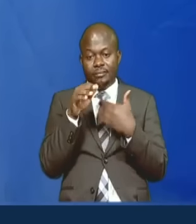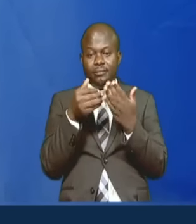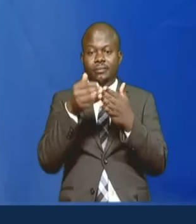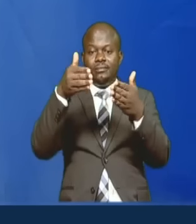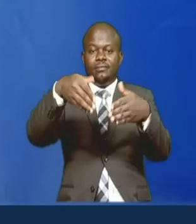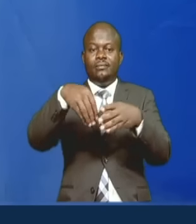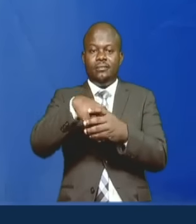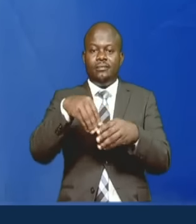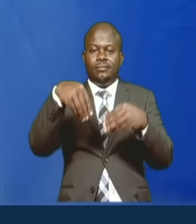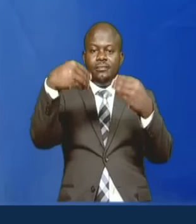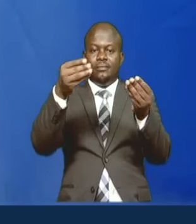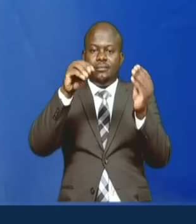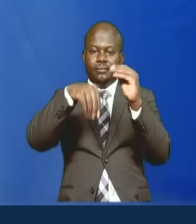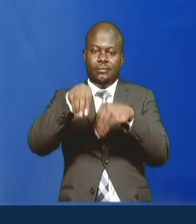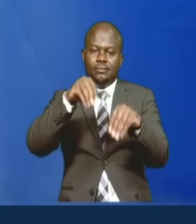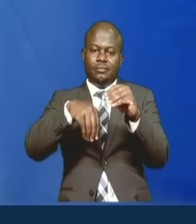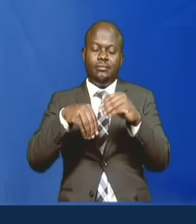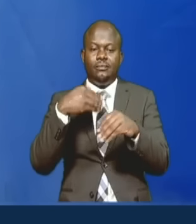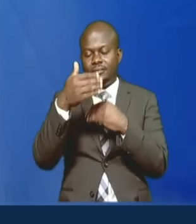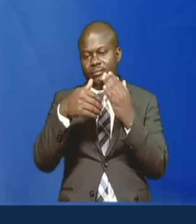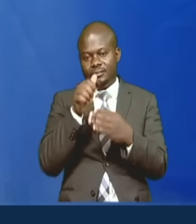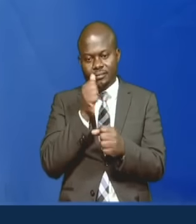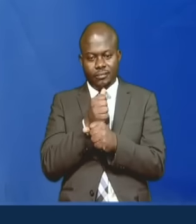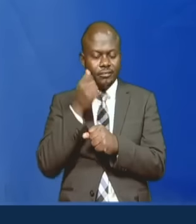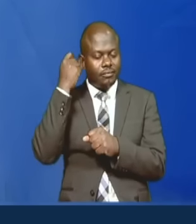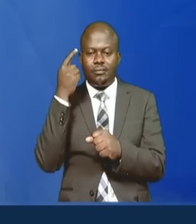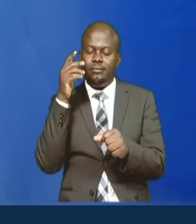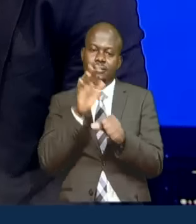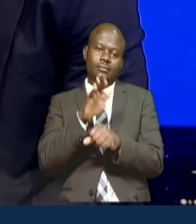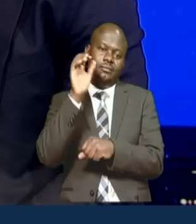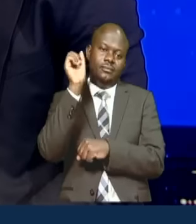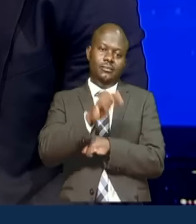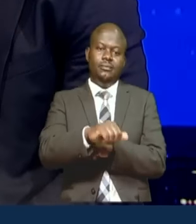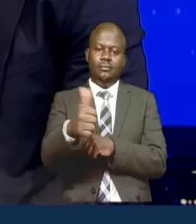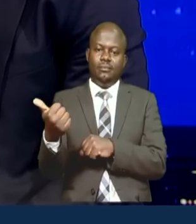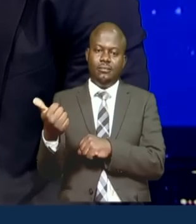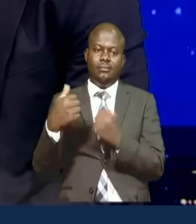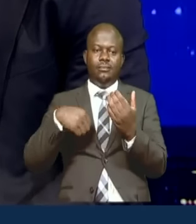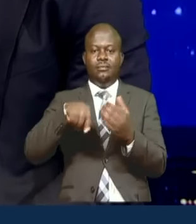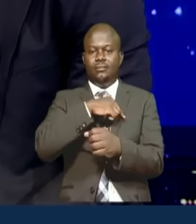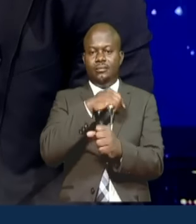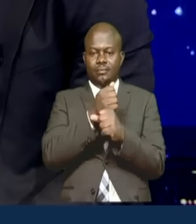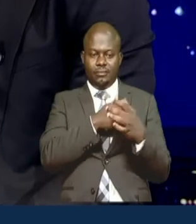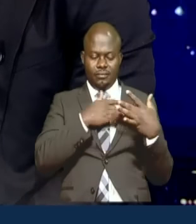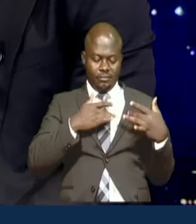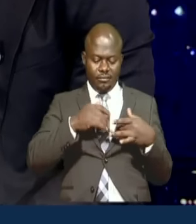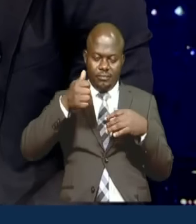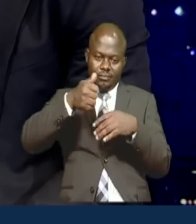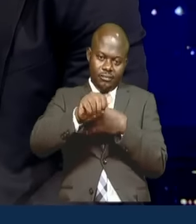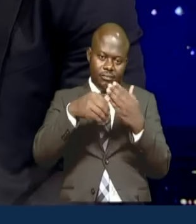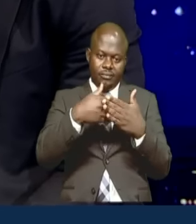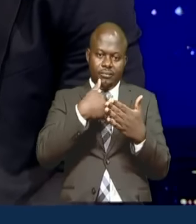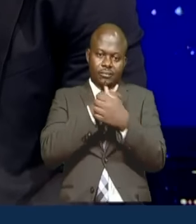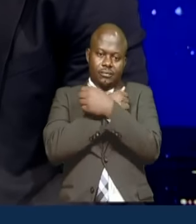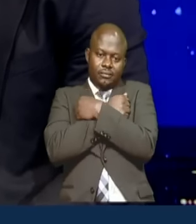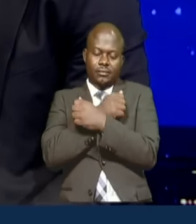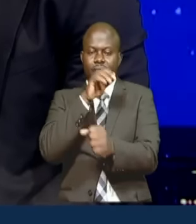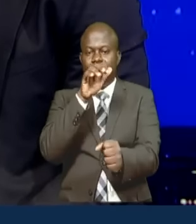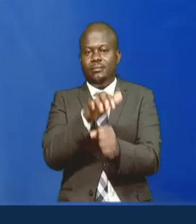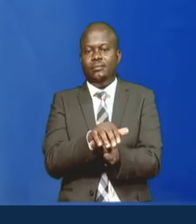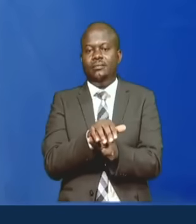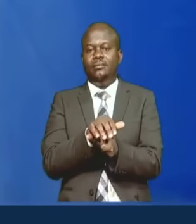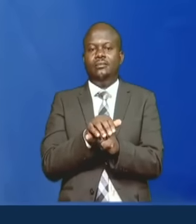mu gutanga uwo musanzu zibikora zibyumva cyane kurusha abandi zibikora n'umutima wabo wose zifite urukundo rwinshi